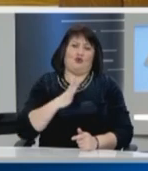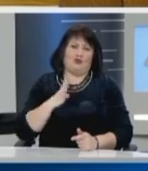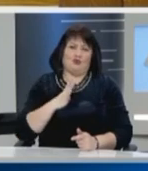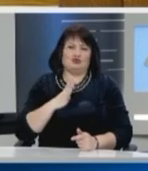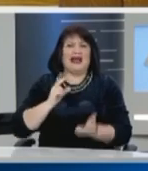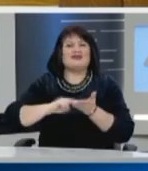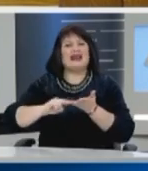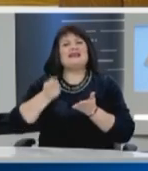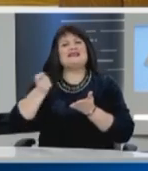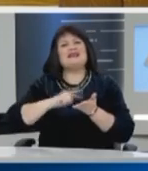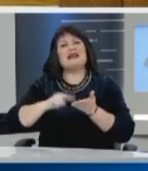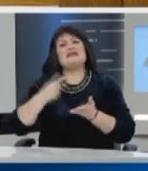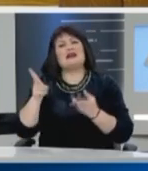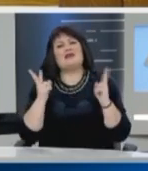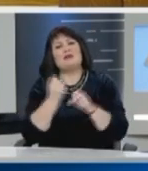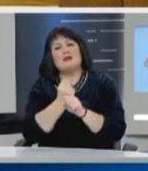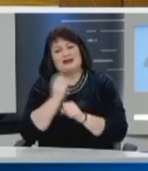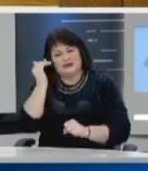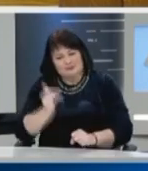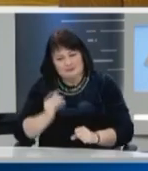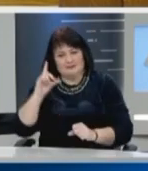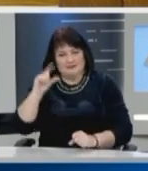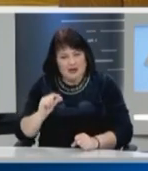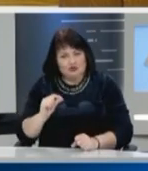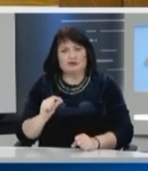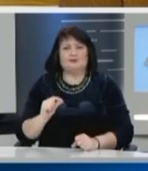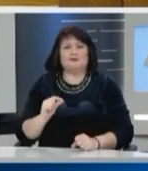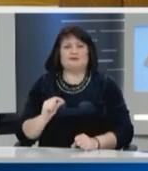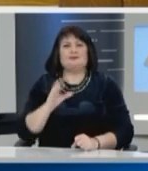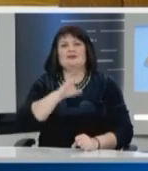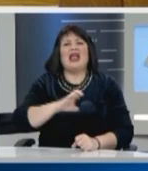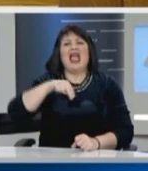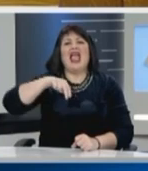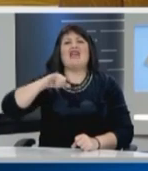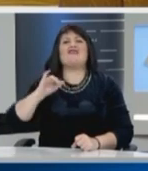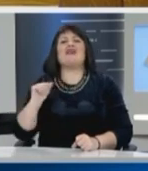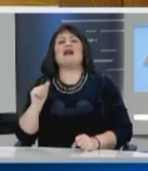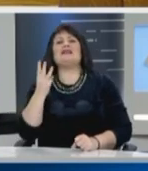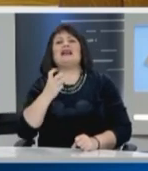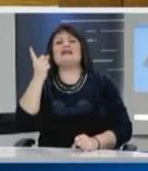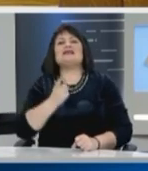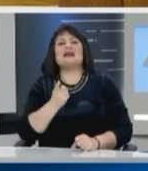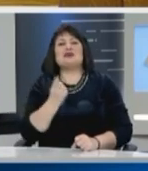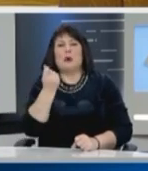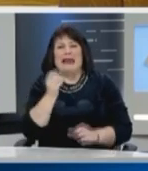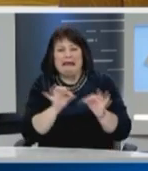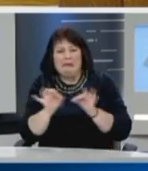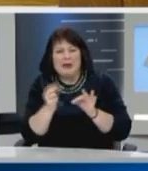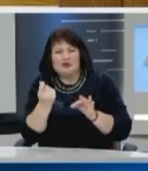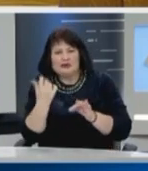των ασφαλιστικών εισφορών για ελεύθερους επαγγελματίες, τη μείωση του έμφυα ως 30% για τις μικρές